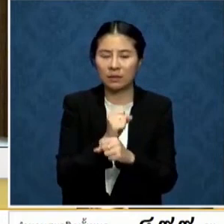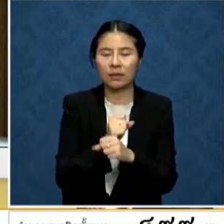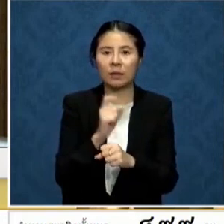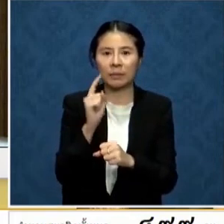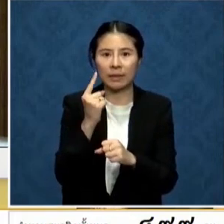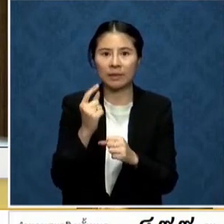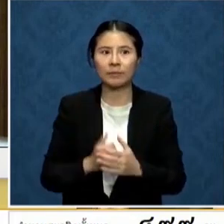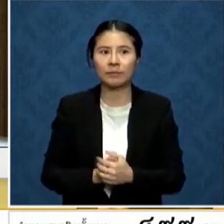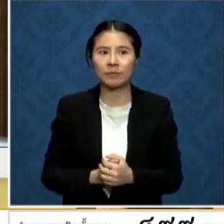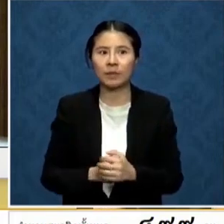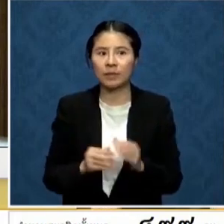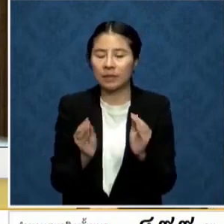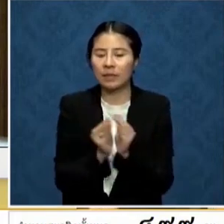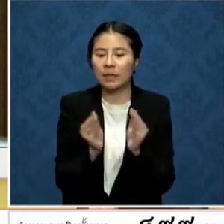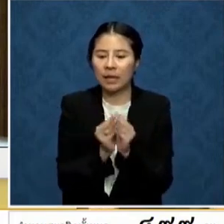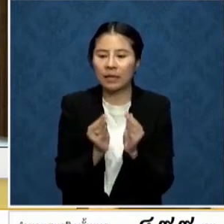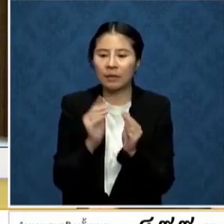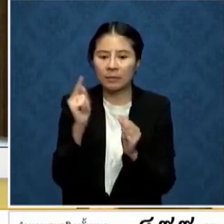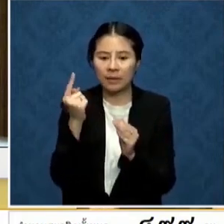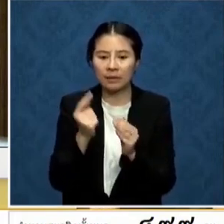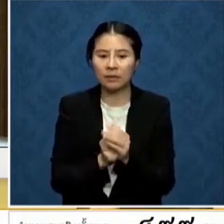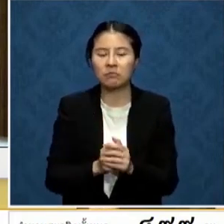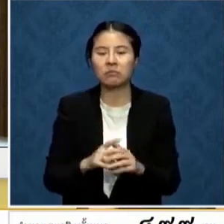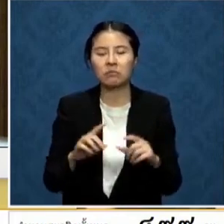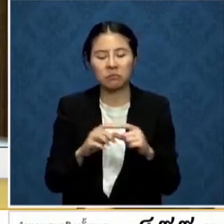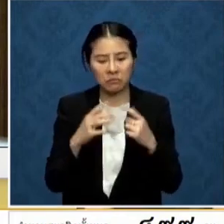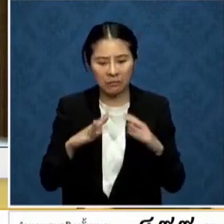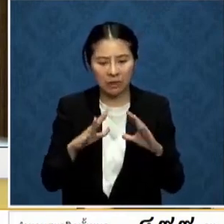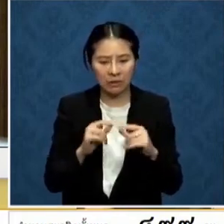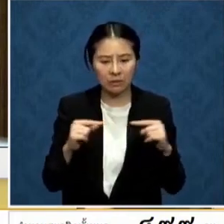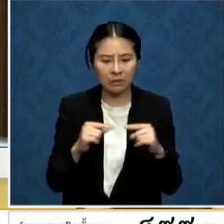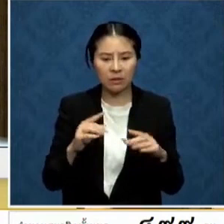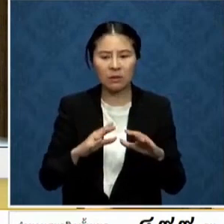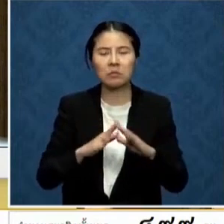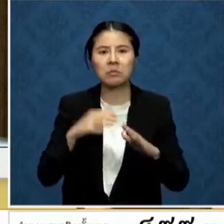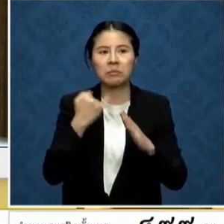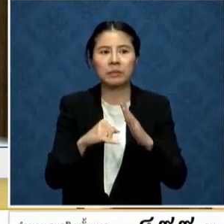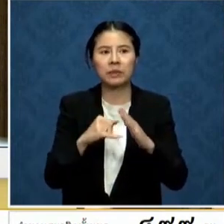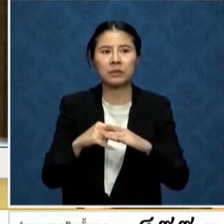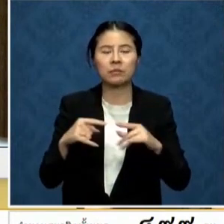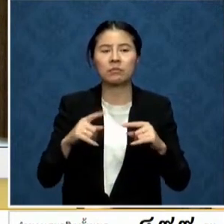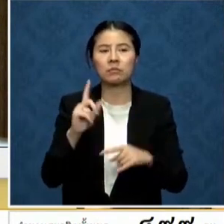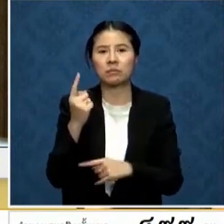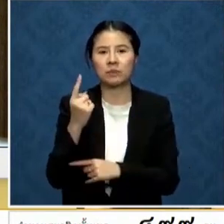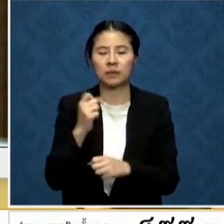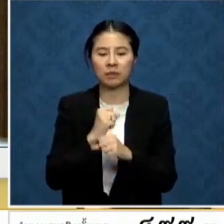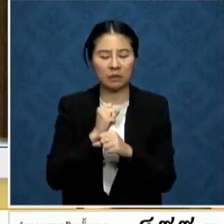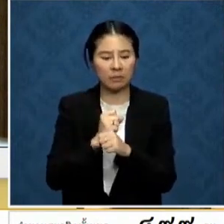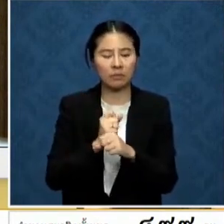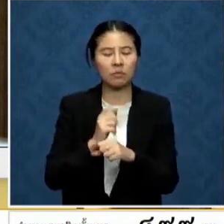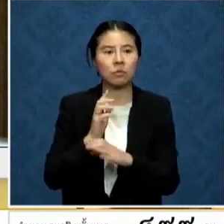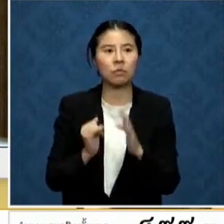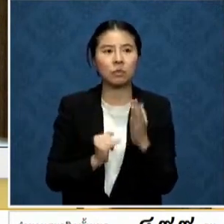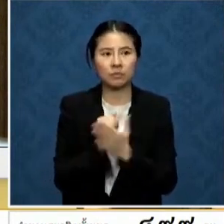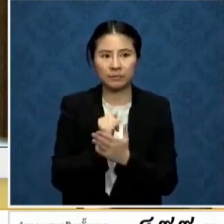กับการนับคะแนนใหม่นับคะแนนใหม่คือลงแบบนึงลงทุกคนลงแบบนึงไปแล้วแต่ว่าถ้ามันมีการนับที่มันผิดพลาดก็คือนับกันใหม่เพื่อเช็คว่านับอย่างถูกต้องแต่ลง